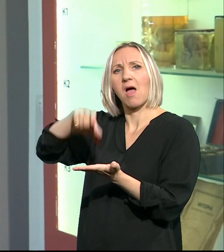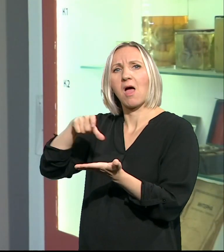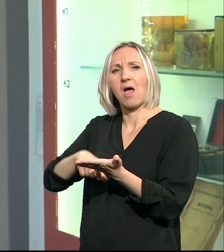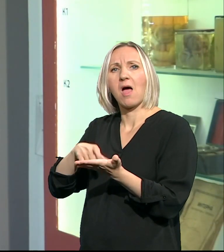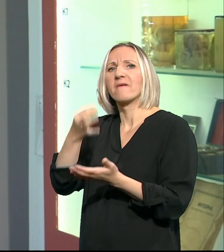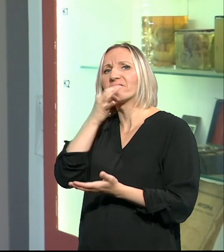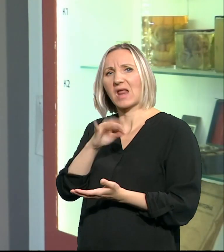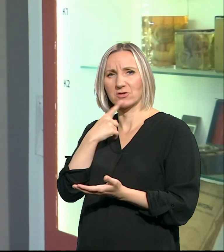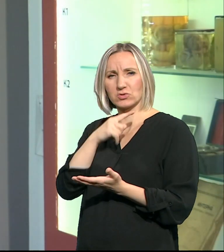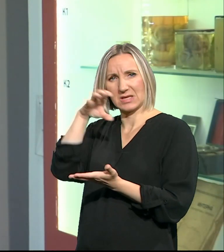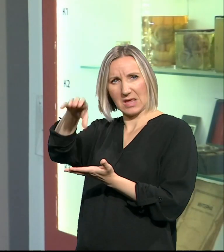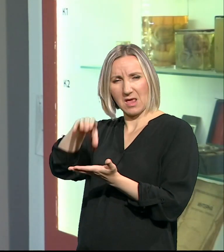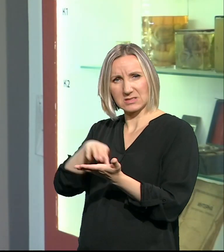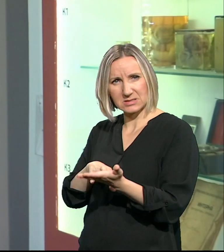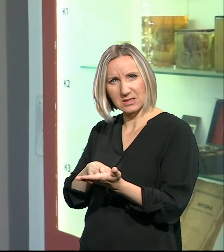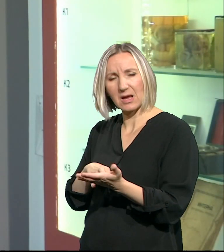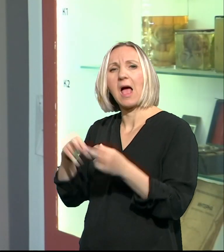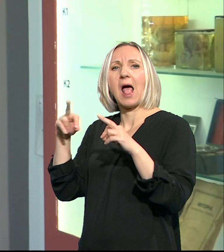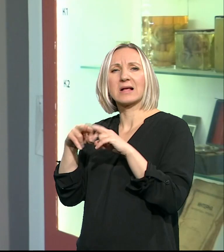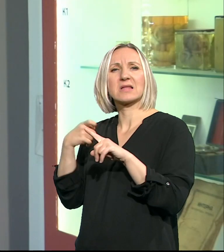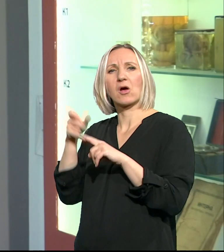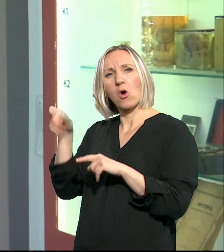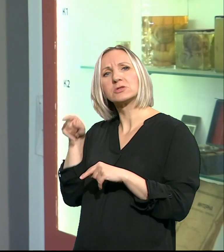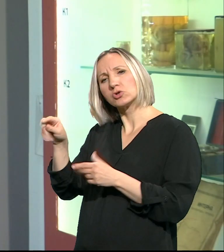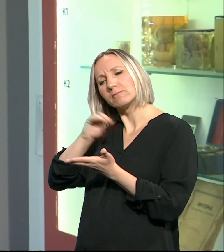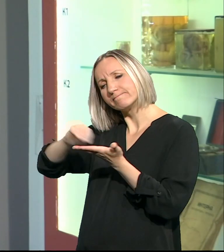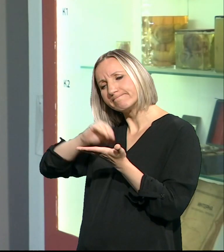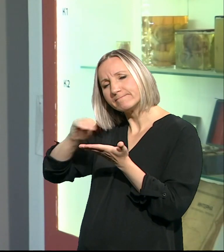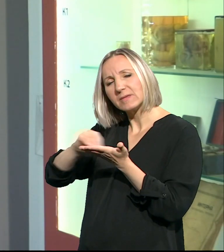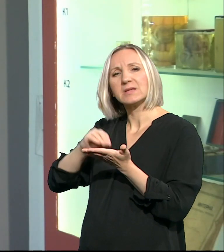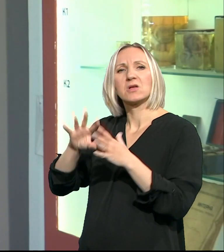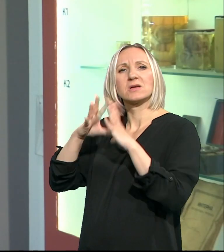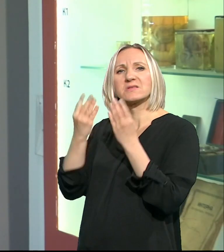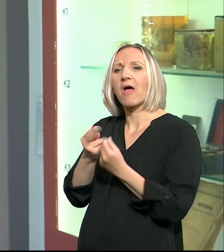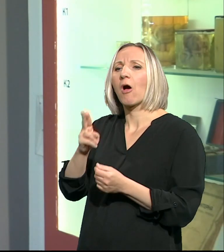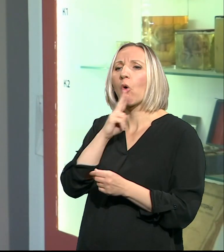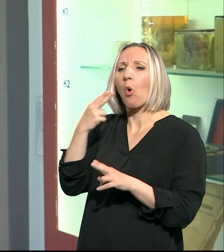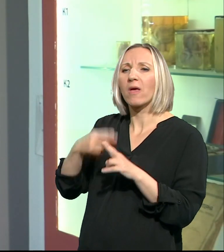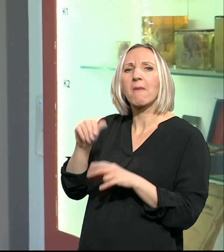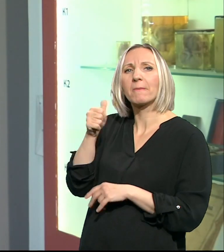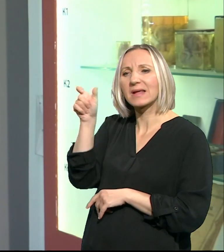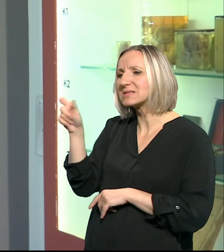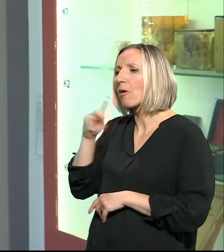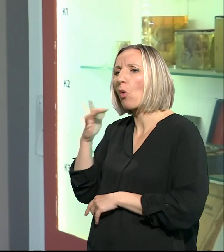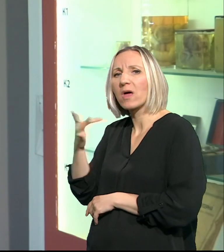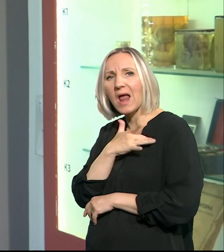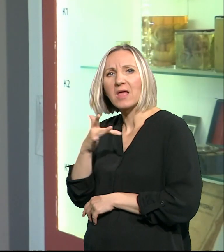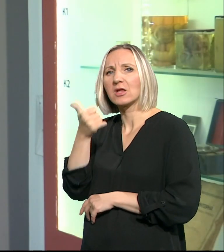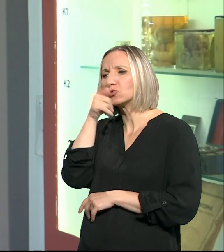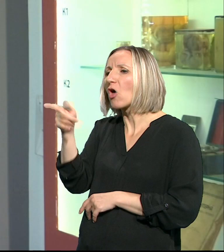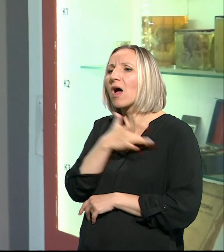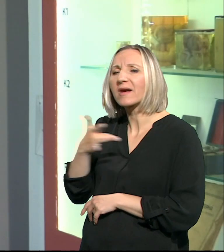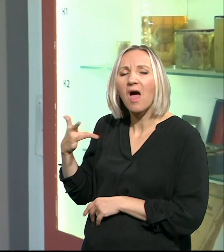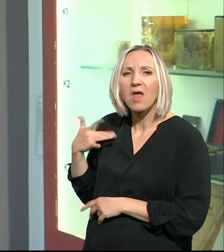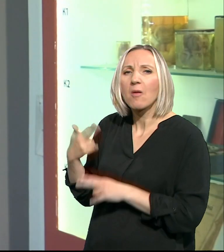francuskom i Aleksandar Kostić je vodio dnevnik i tu imamo zapisana imena ranjenih boraca, rane koje